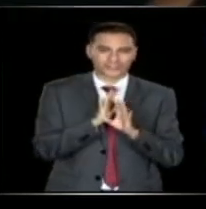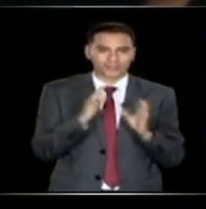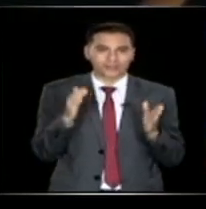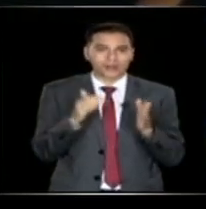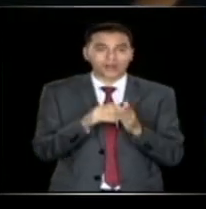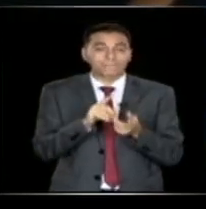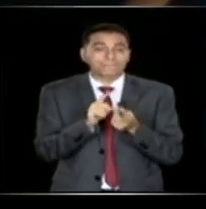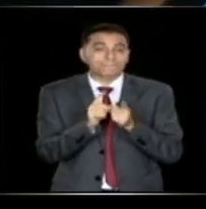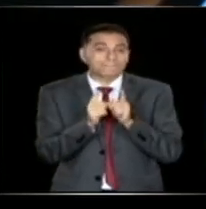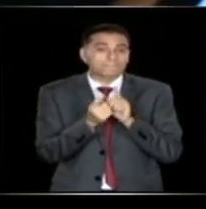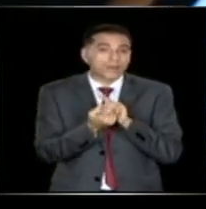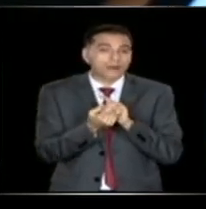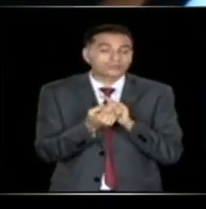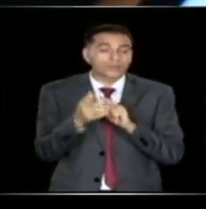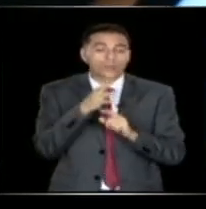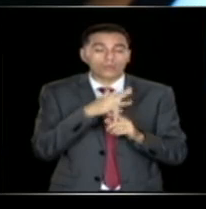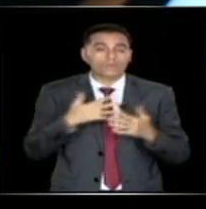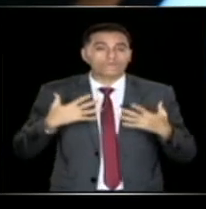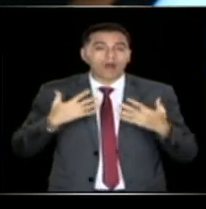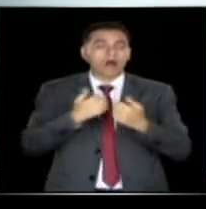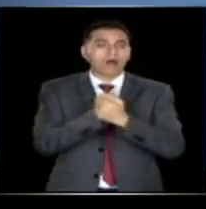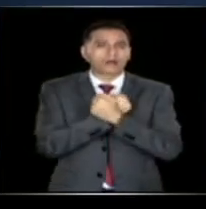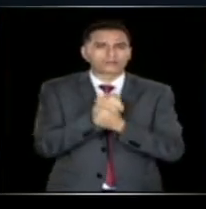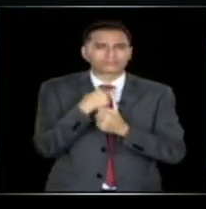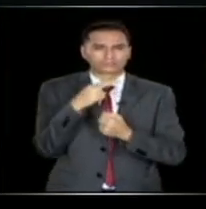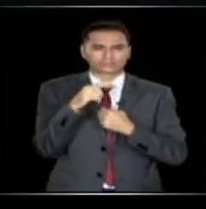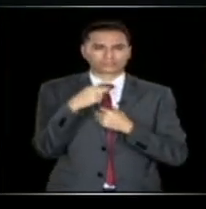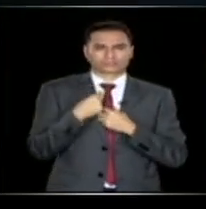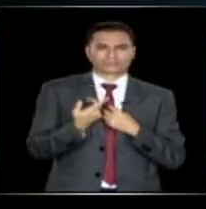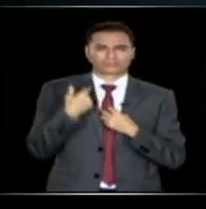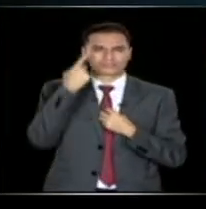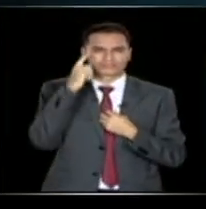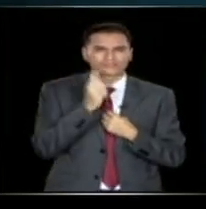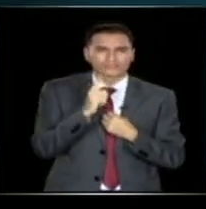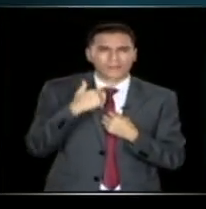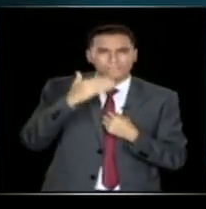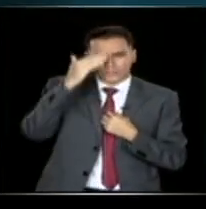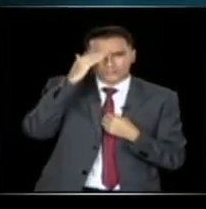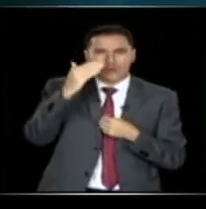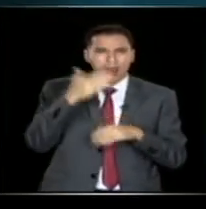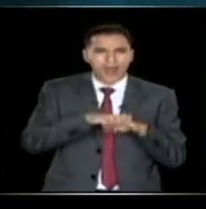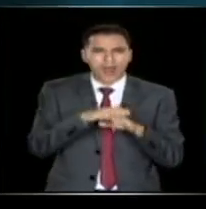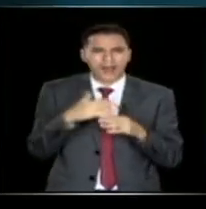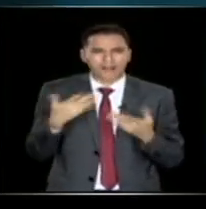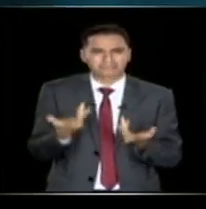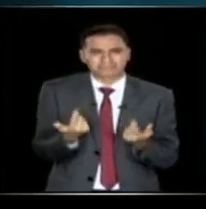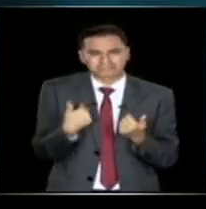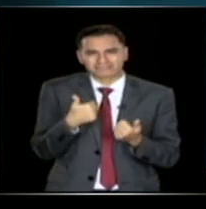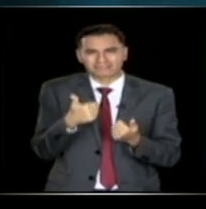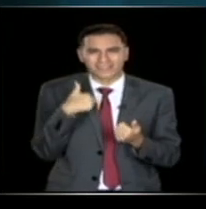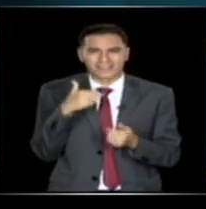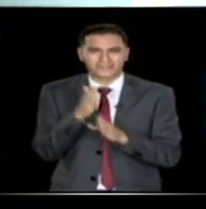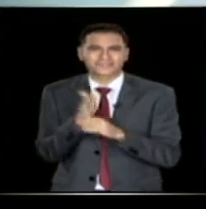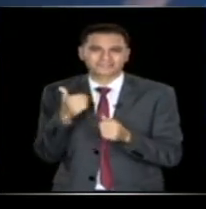حلو. فلقيت صاحبتي فرحت قوي وخدت في حضنها. فبقول شكرا انا فعلا بمثل حلو، لو انا ما سمعتش